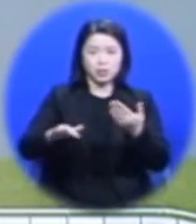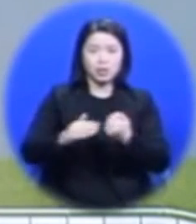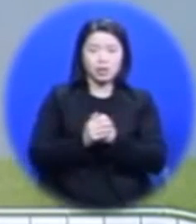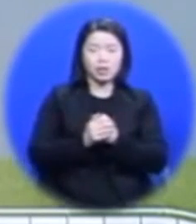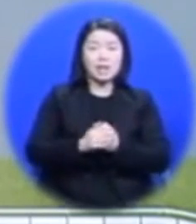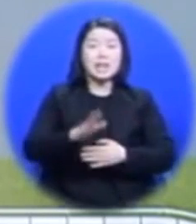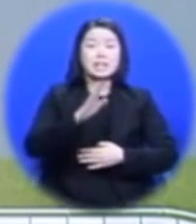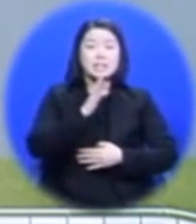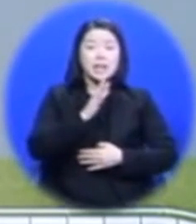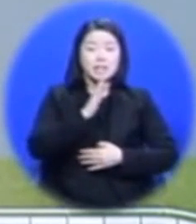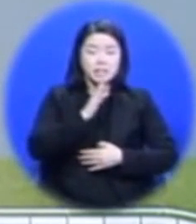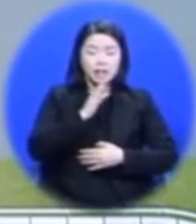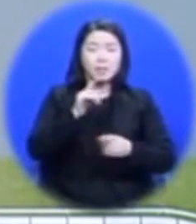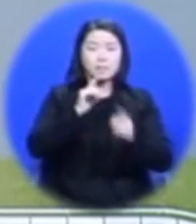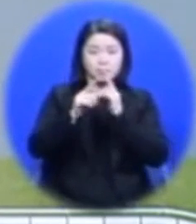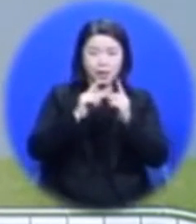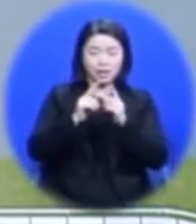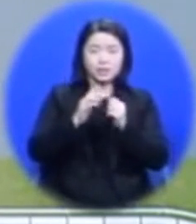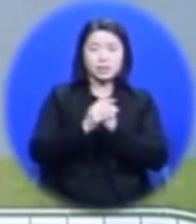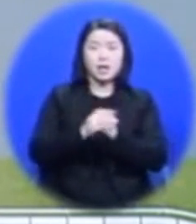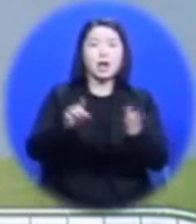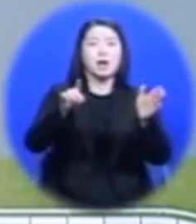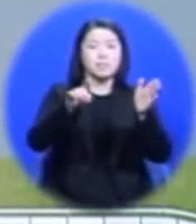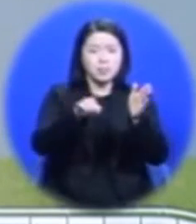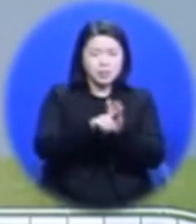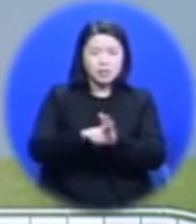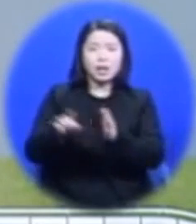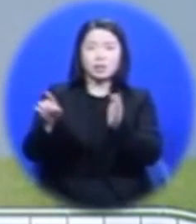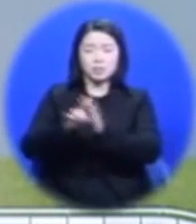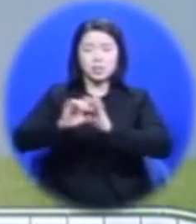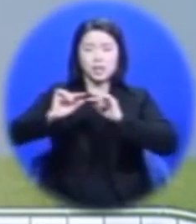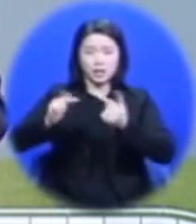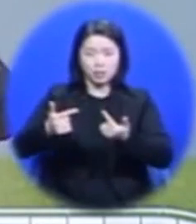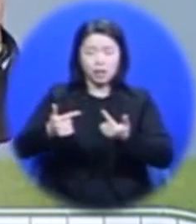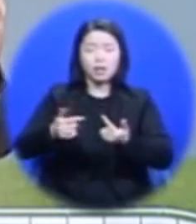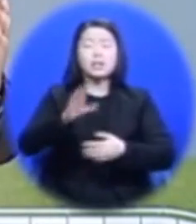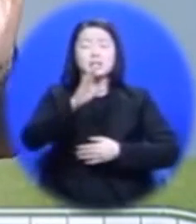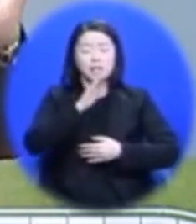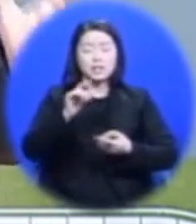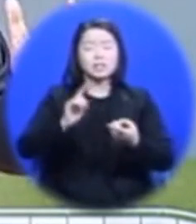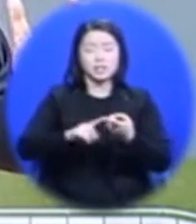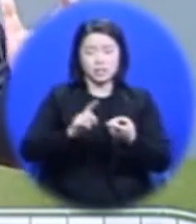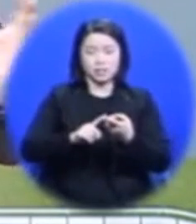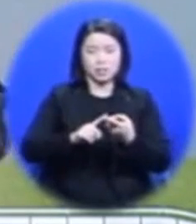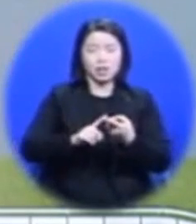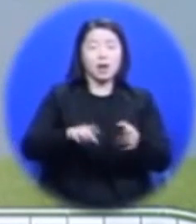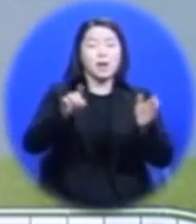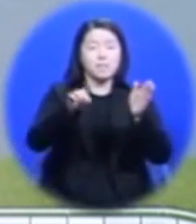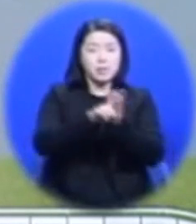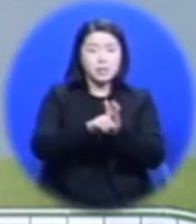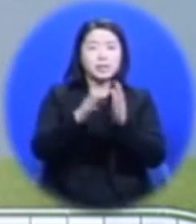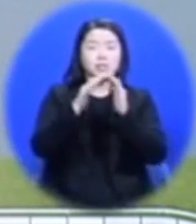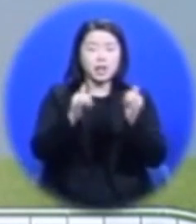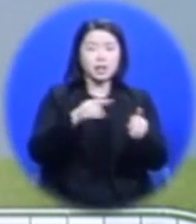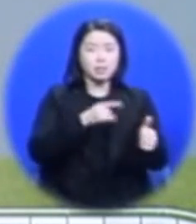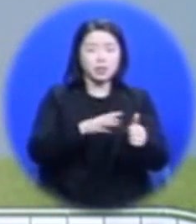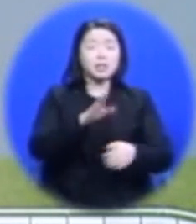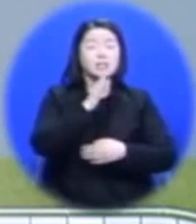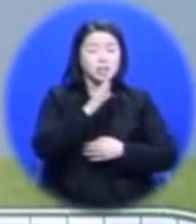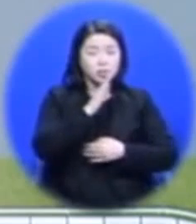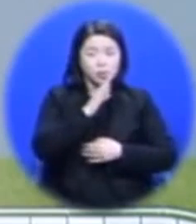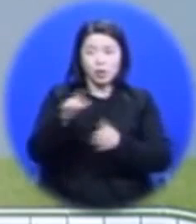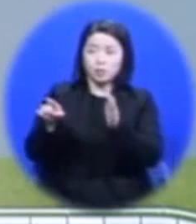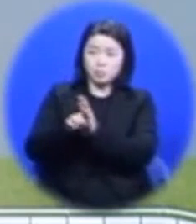사실이라는 말은 믿으나 안 믿으나 사실이니까 사실인 겁니다. 믿는 사람에게는 사실이고 안 믿는 사람에게는